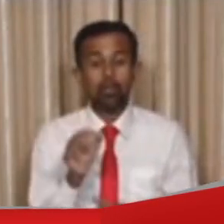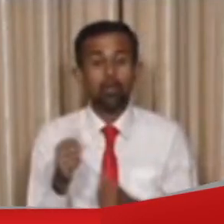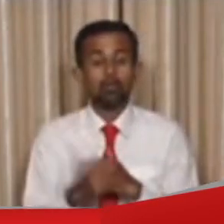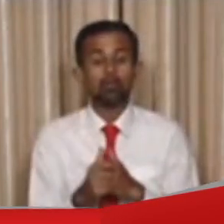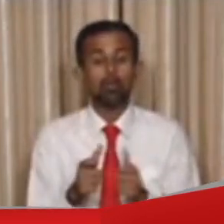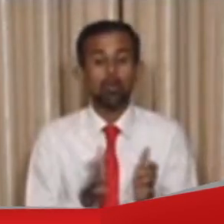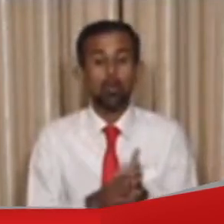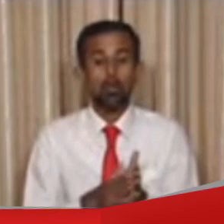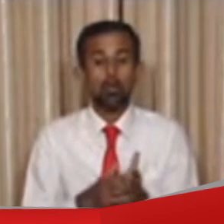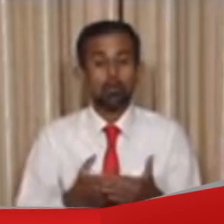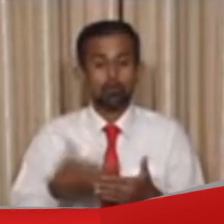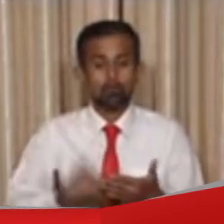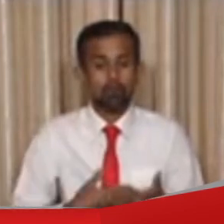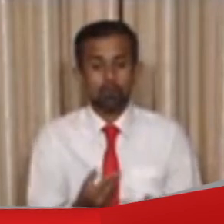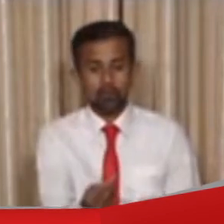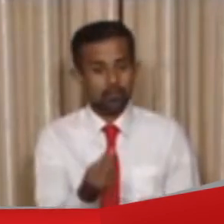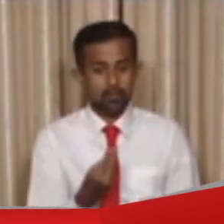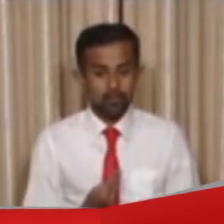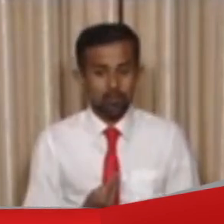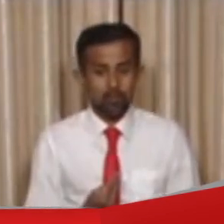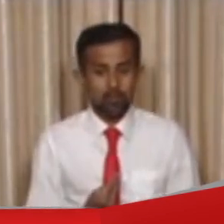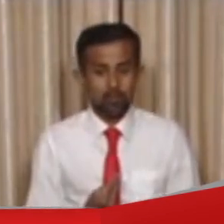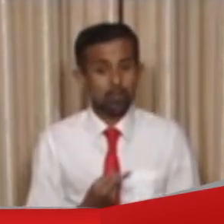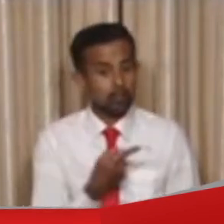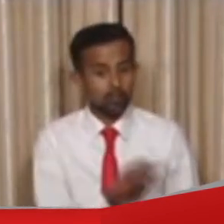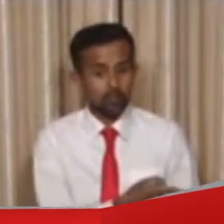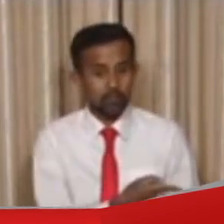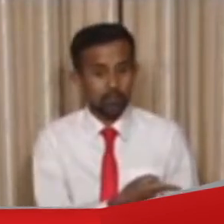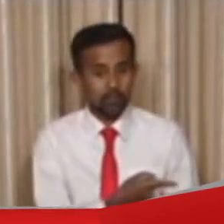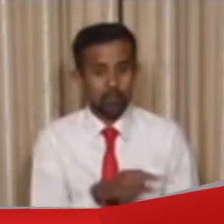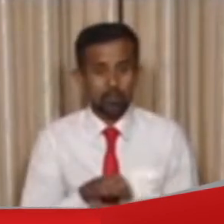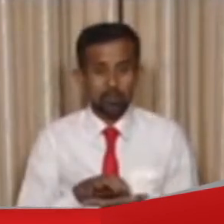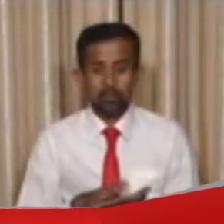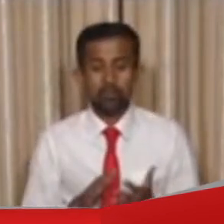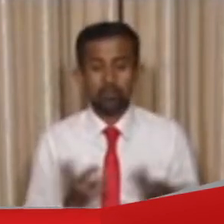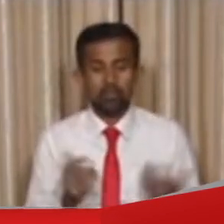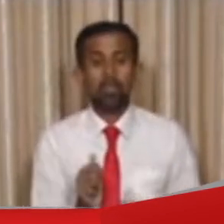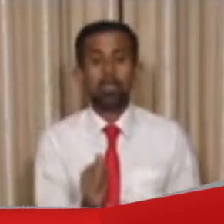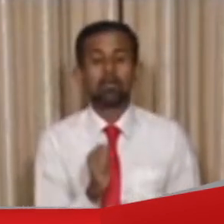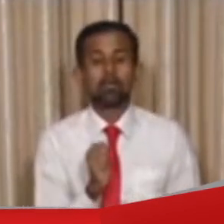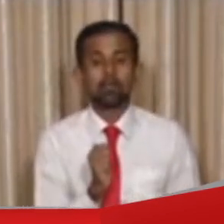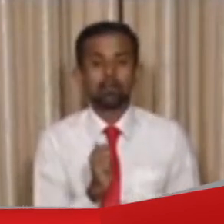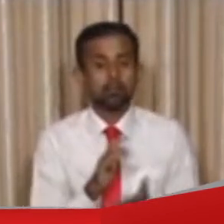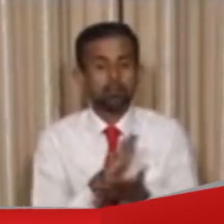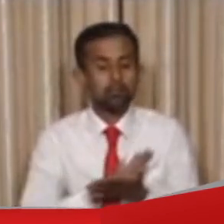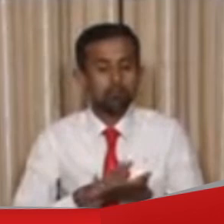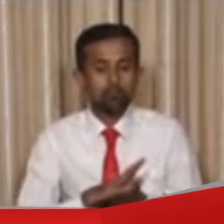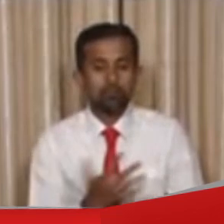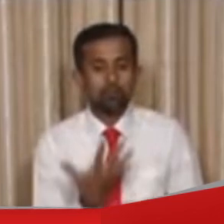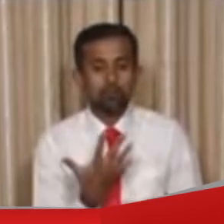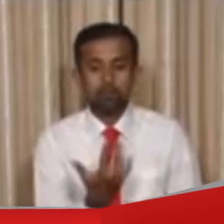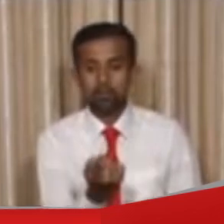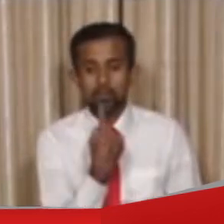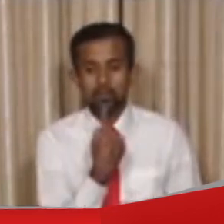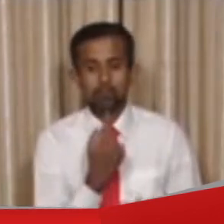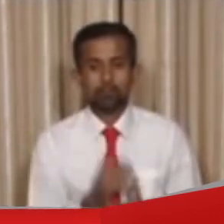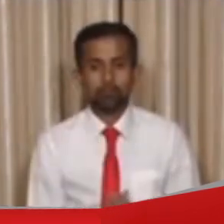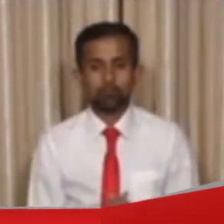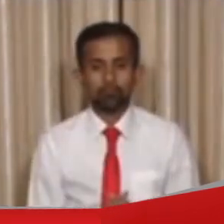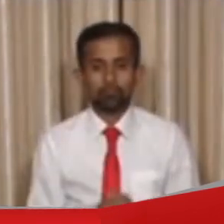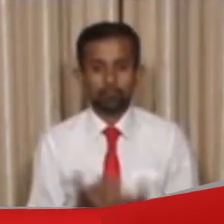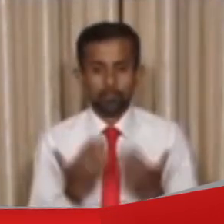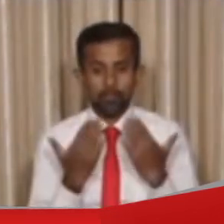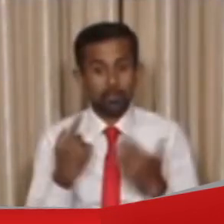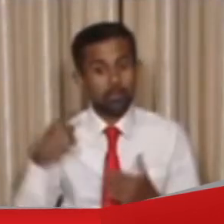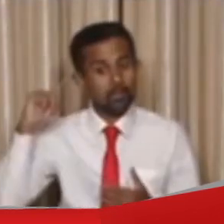වාර්තාව සභාගත කරන්න. සභාගත කරලා ඒ ගැන යම්කිසි තීන්දුවක් ගත්තේ නැත්නම් ඇයි කියලා අපිට පැහැදිලි කරලා දෙන්න. මොකද්ද සිද්ධ වුනේ කියන්නේ? බොහොම ස්තුතියි.